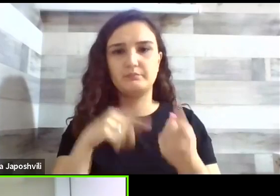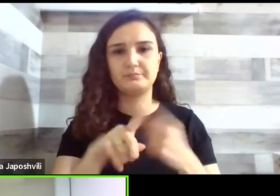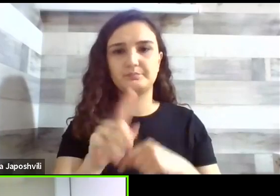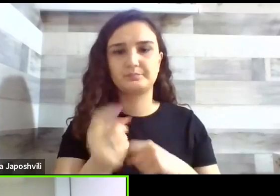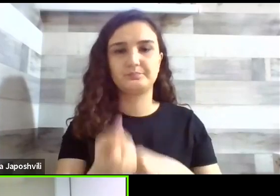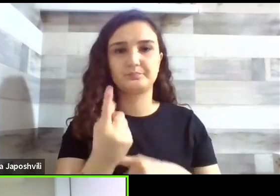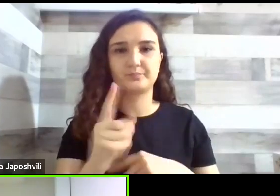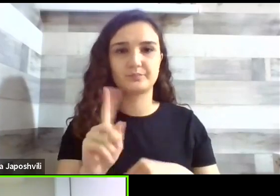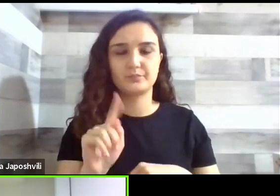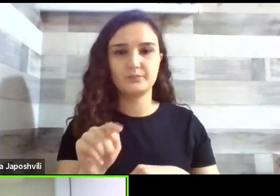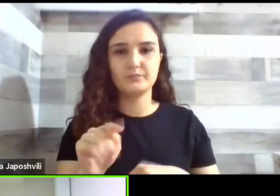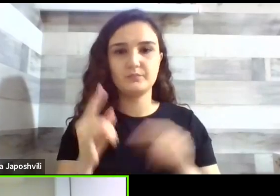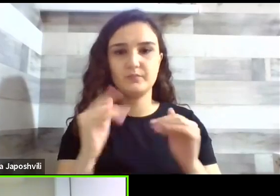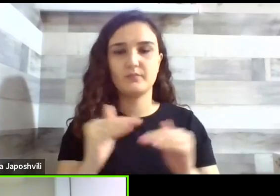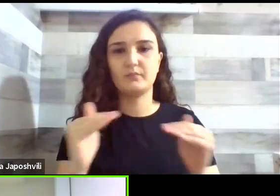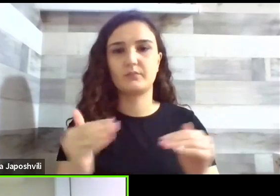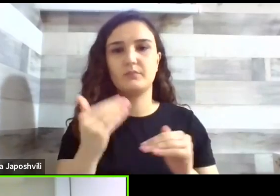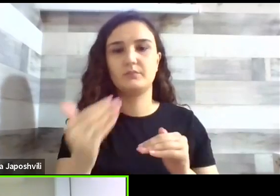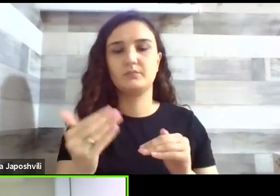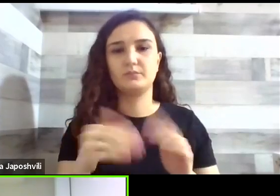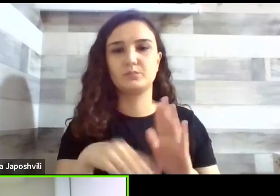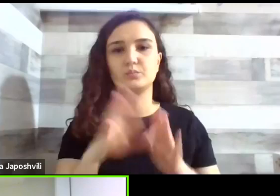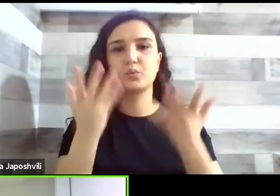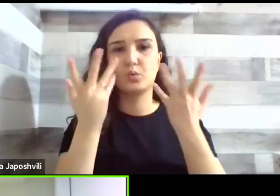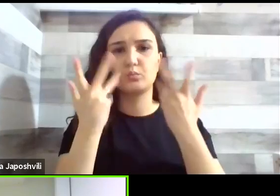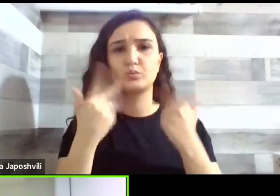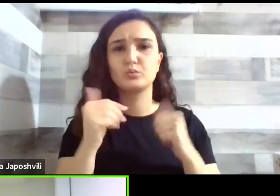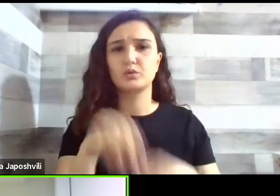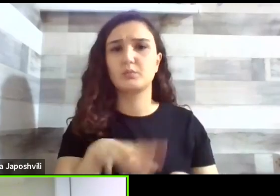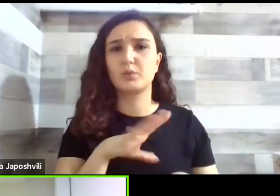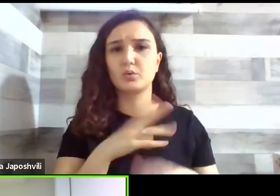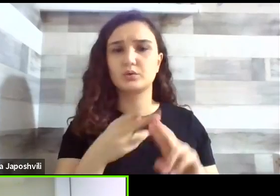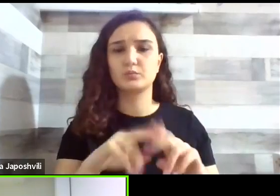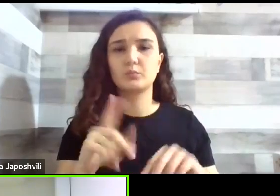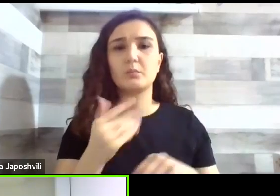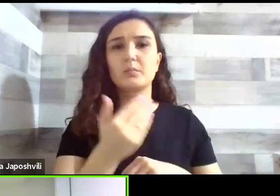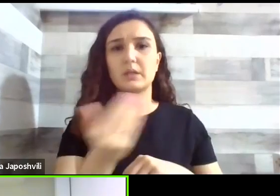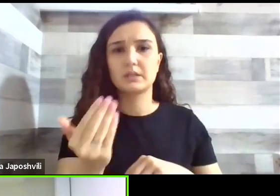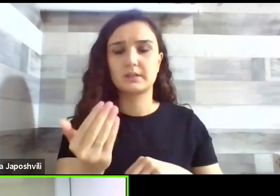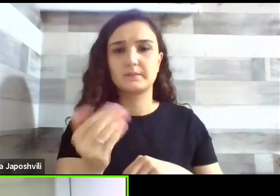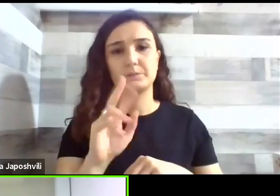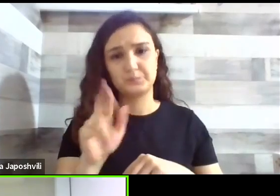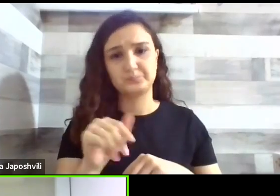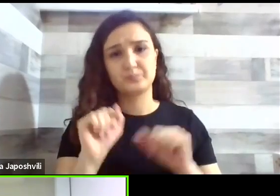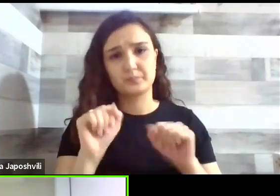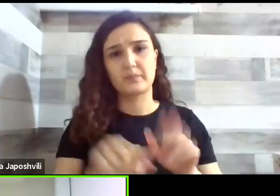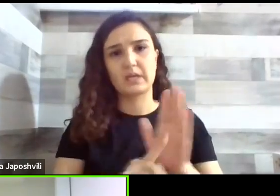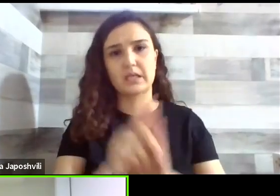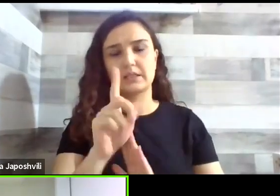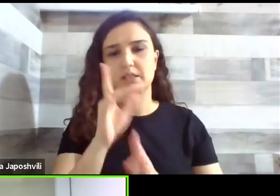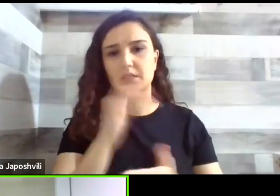აღმოჩნდა, რომ ბავშვისთვის ეს უფრო კომფორტული შეიძლება იყოს, იმიტომ რომ მას და შეიძლება საწყისი